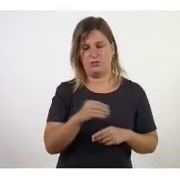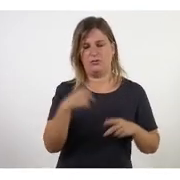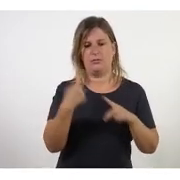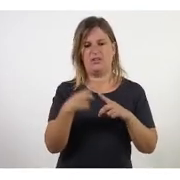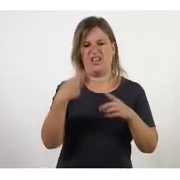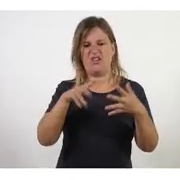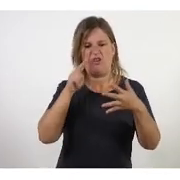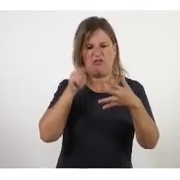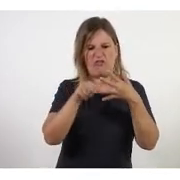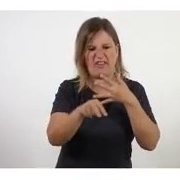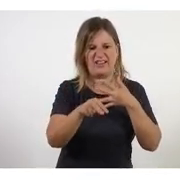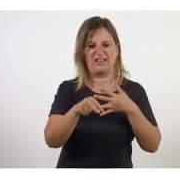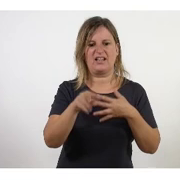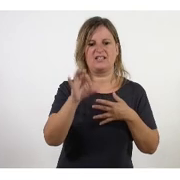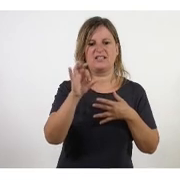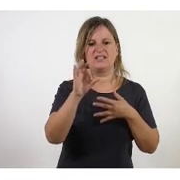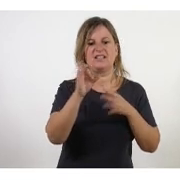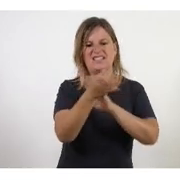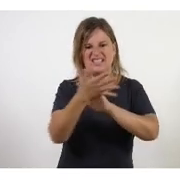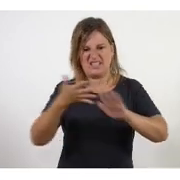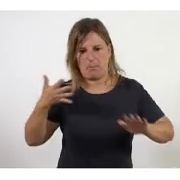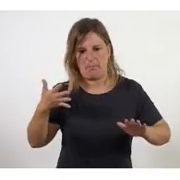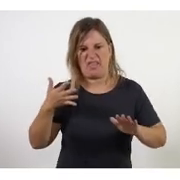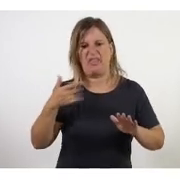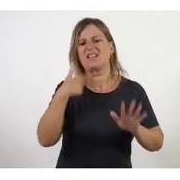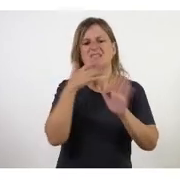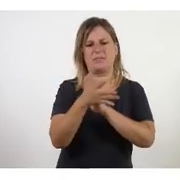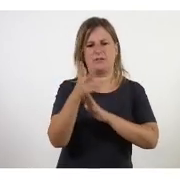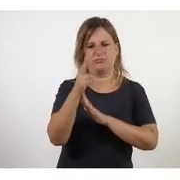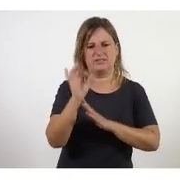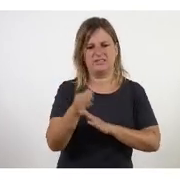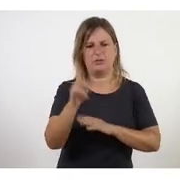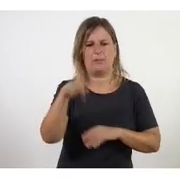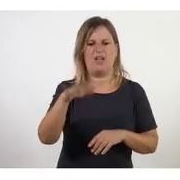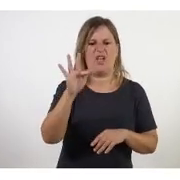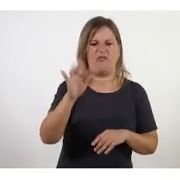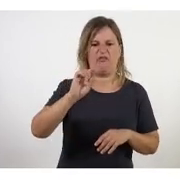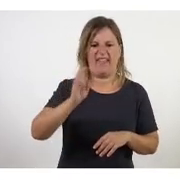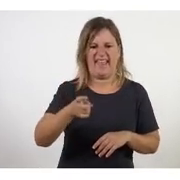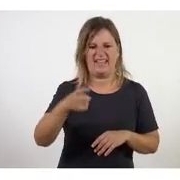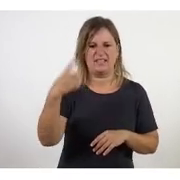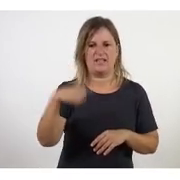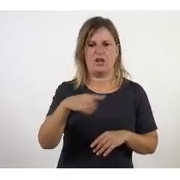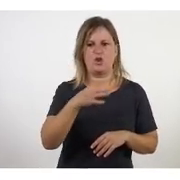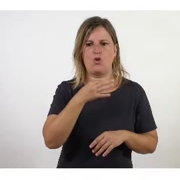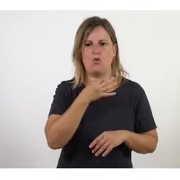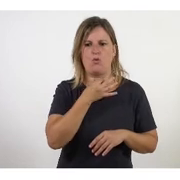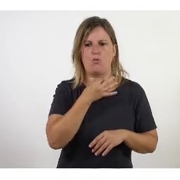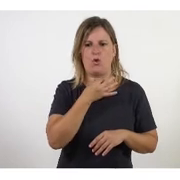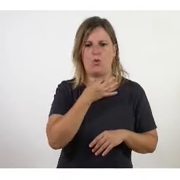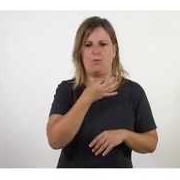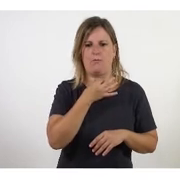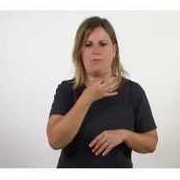Filters, splits, hem vist el split, això sí, la tisorada, els FX, vale? El volum sí que és important. Pel